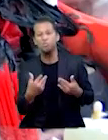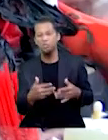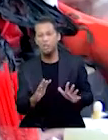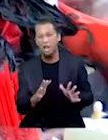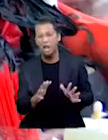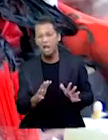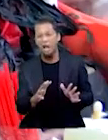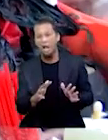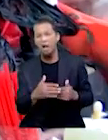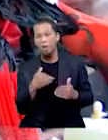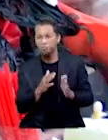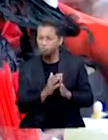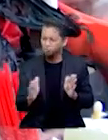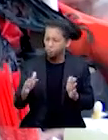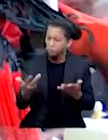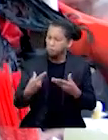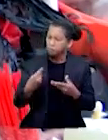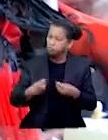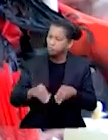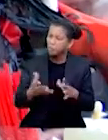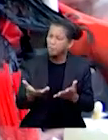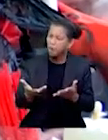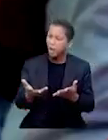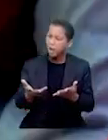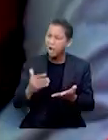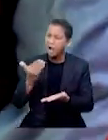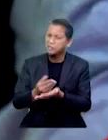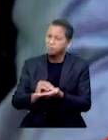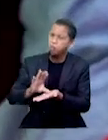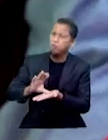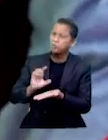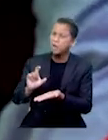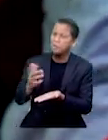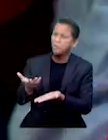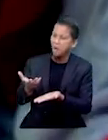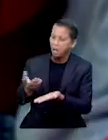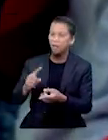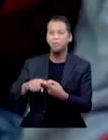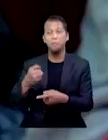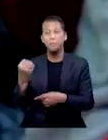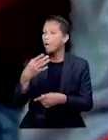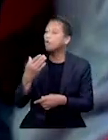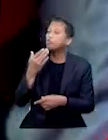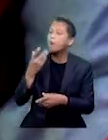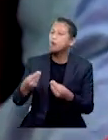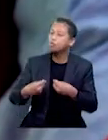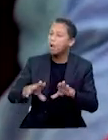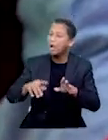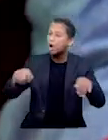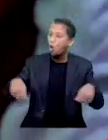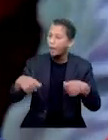mikir, usaha apa lagi ya yang agak gedean gitu dapetannya. Kata teman disaranin, udah jual gorengan aja